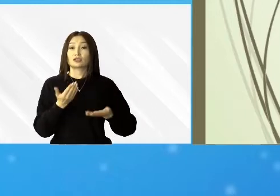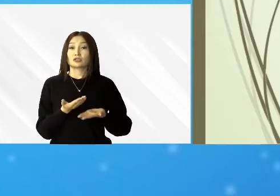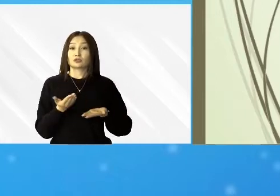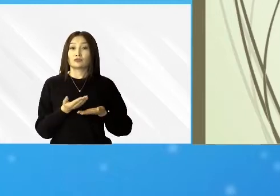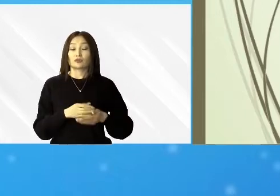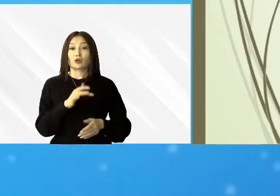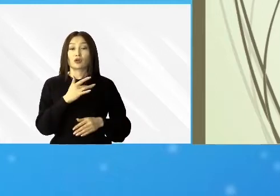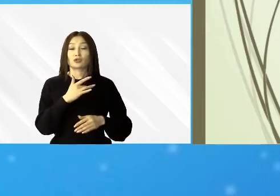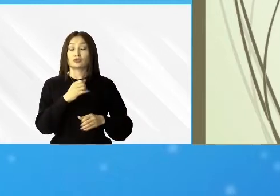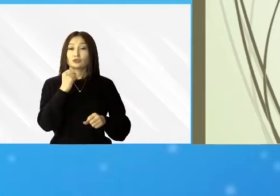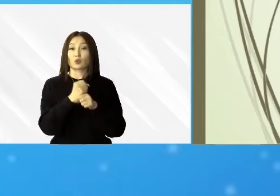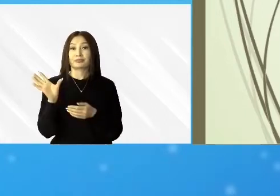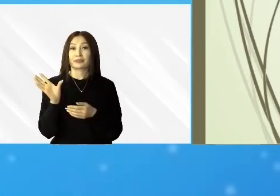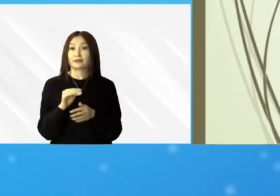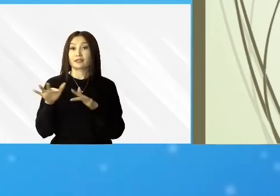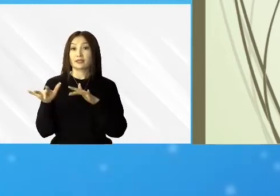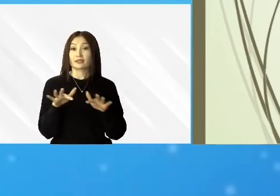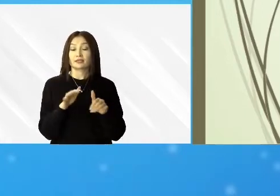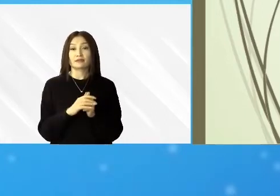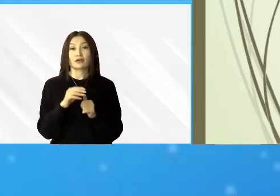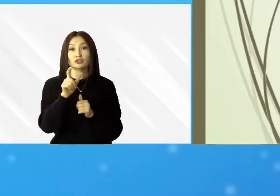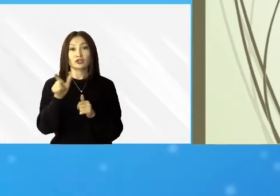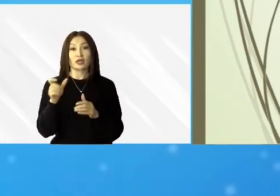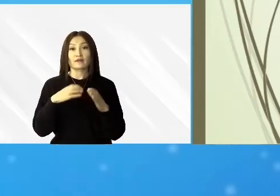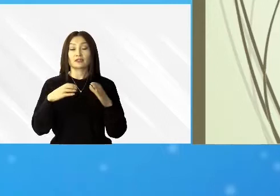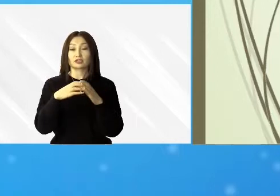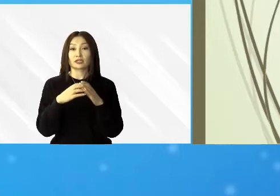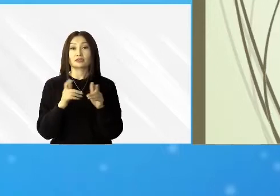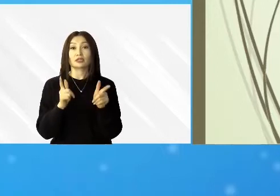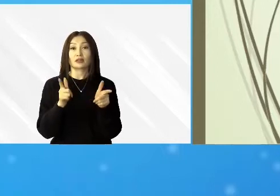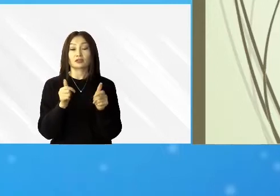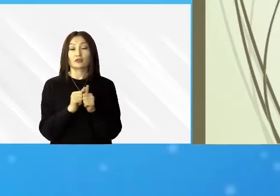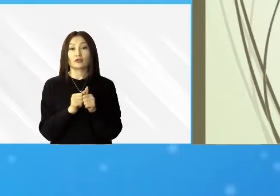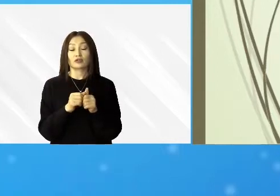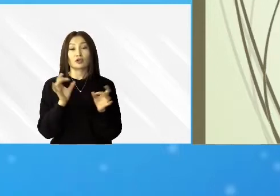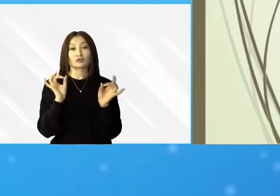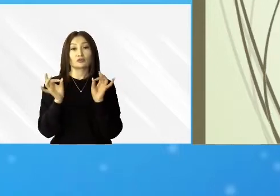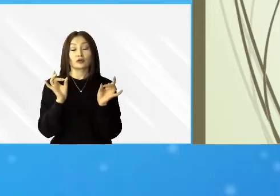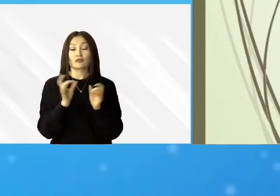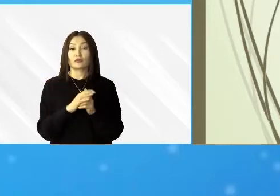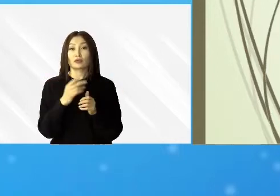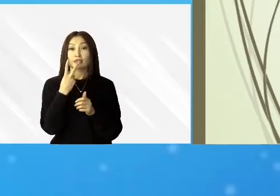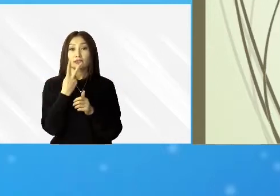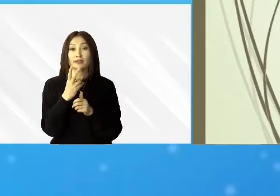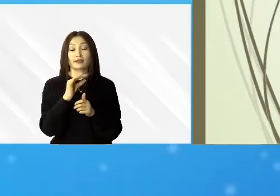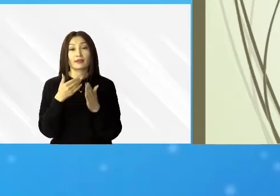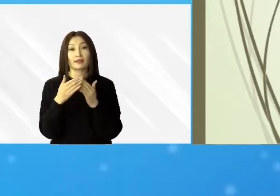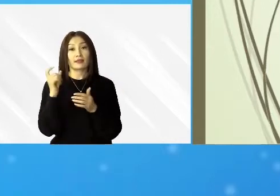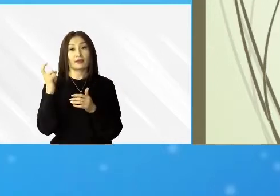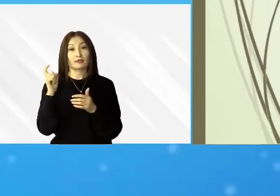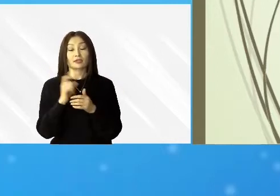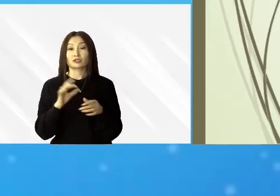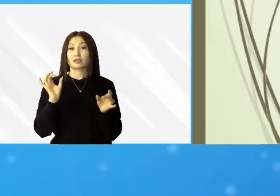существует строгий порядок. Все действия членов стаи согласованы звуковой, зрительной или